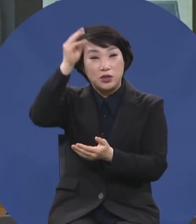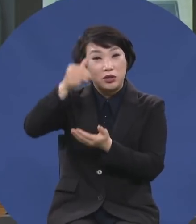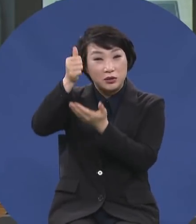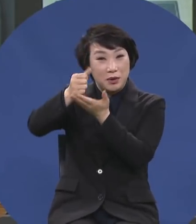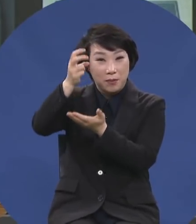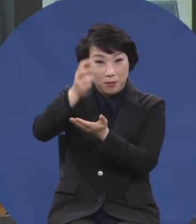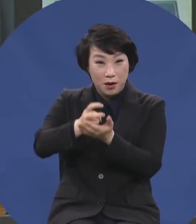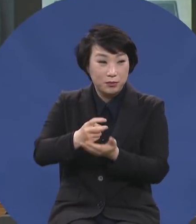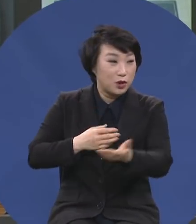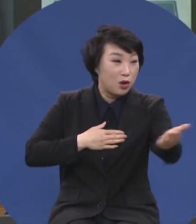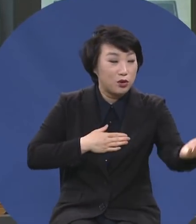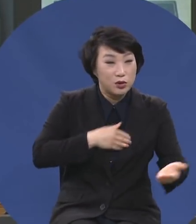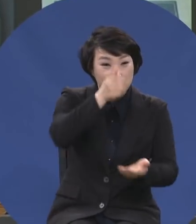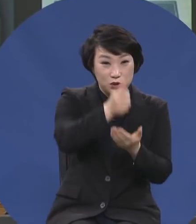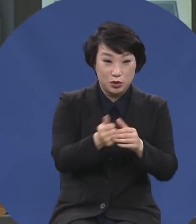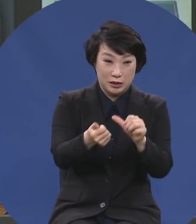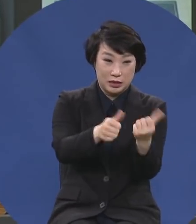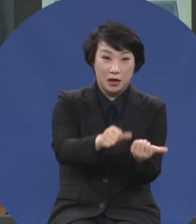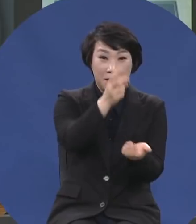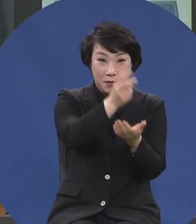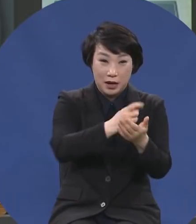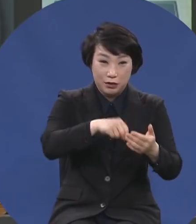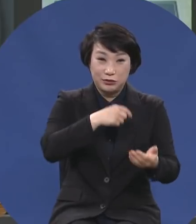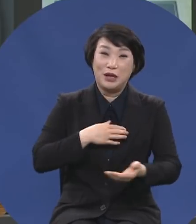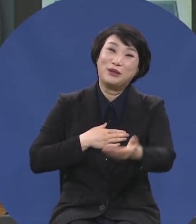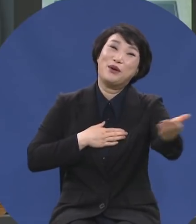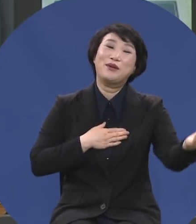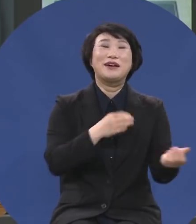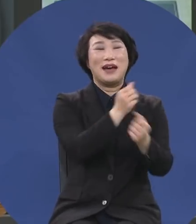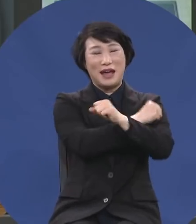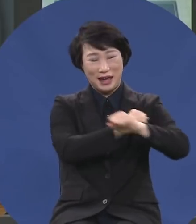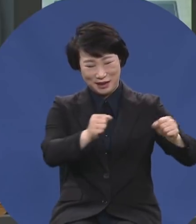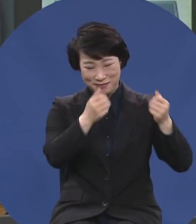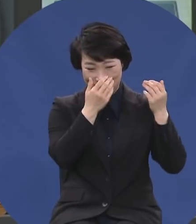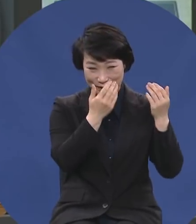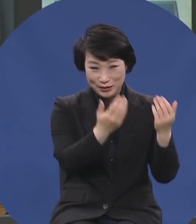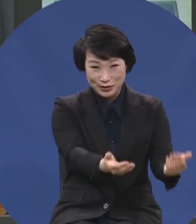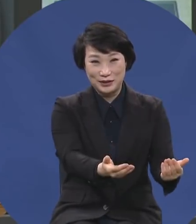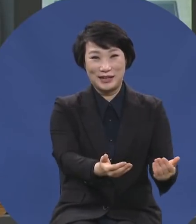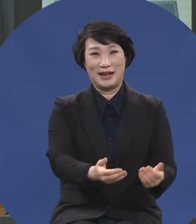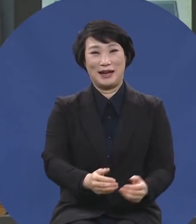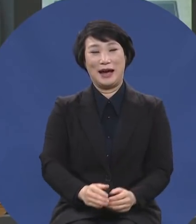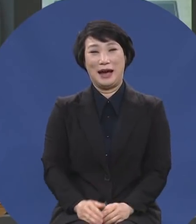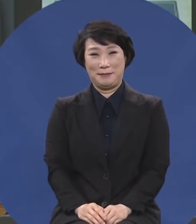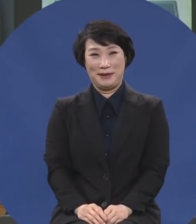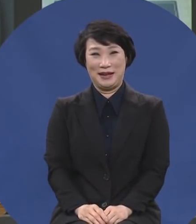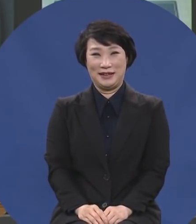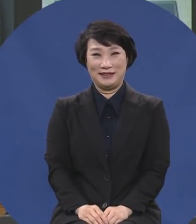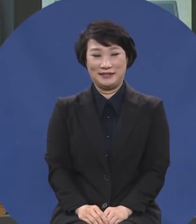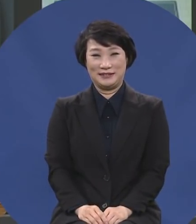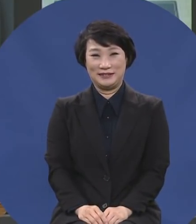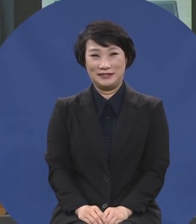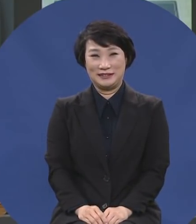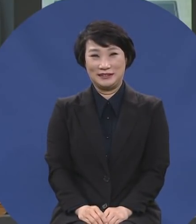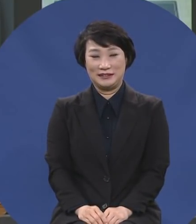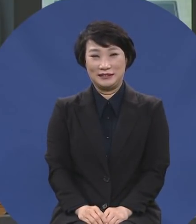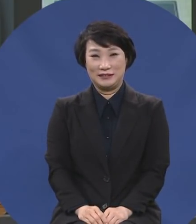법이 죄와 사망의 법에서 너를 해방하였음이니라.